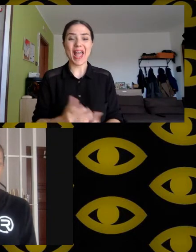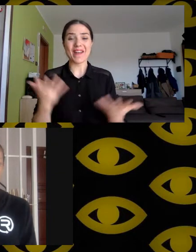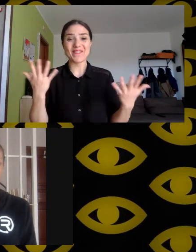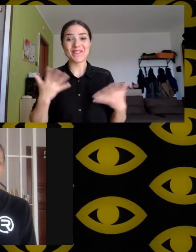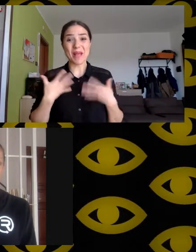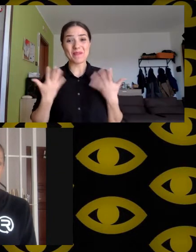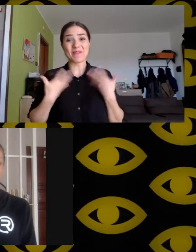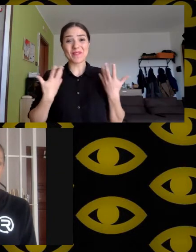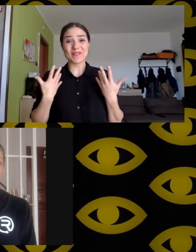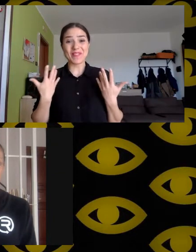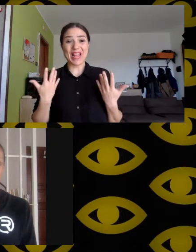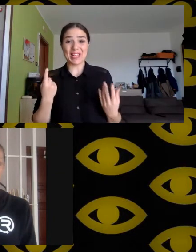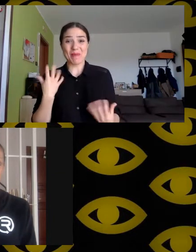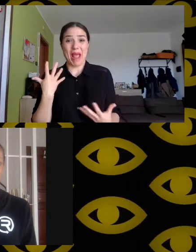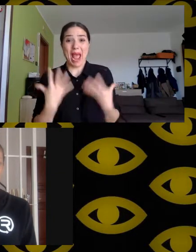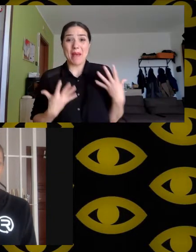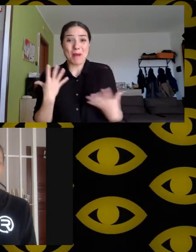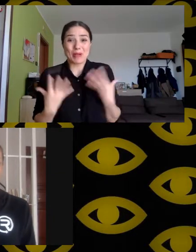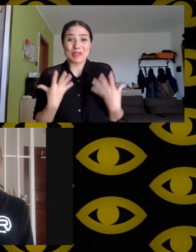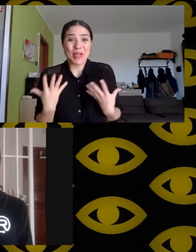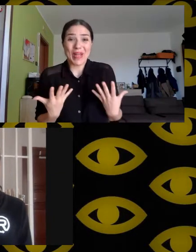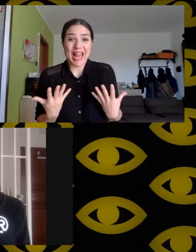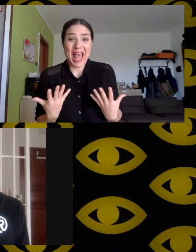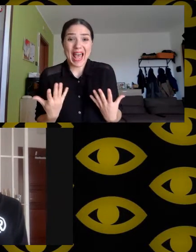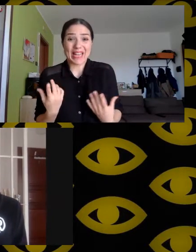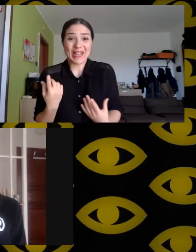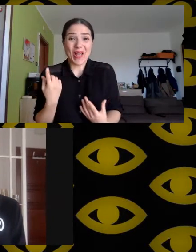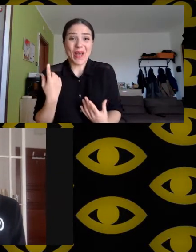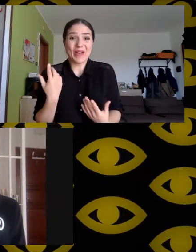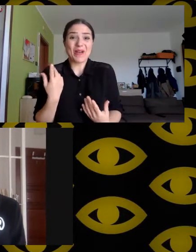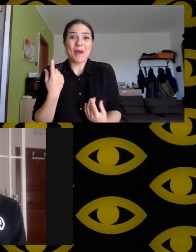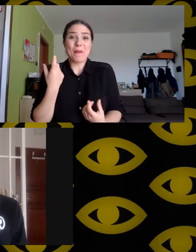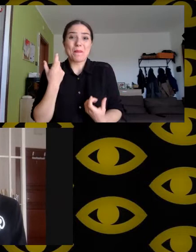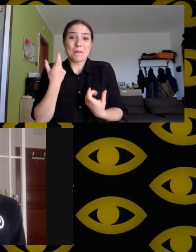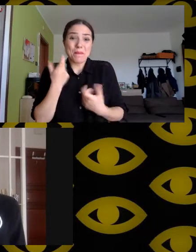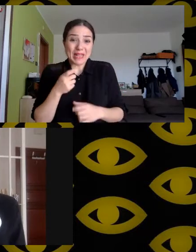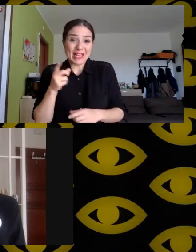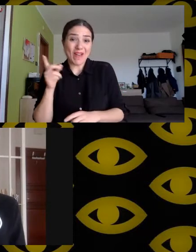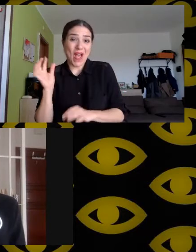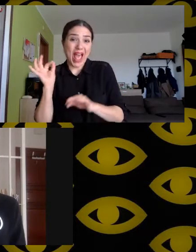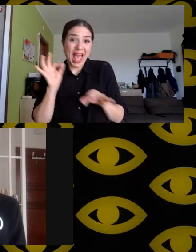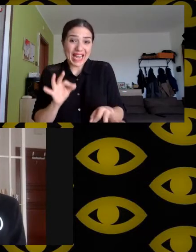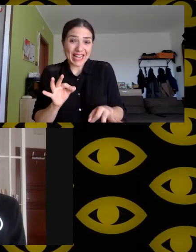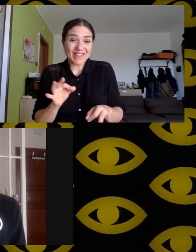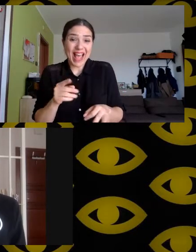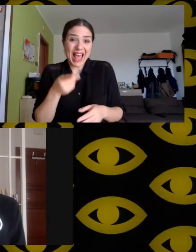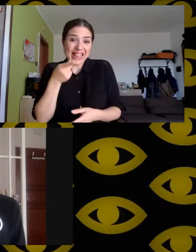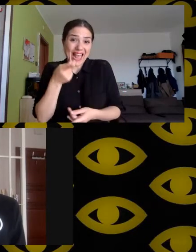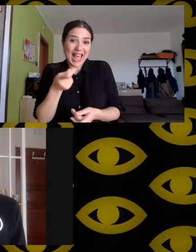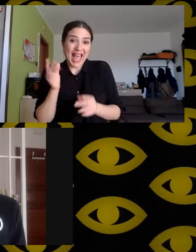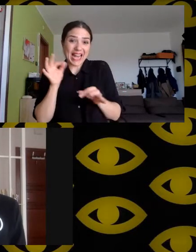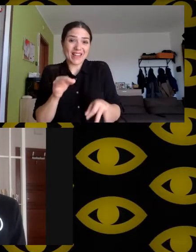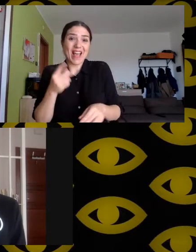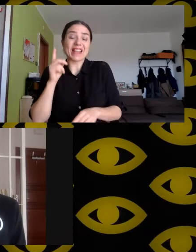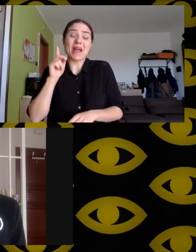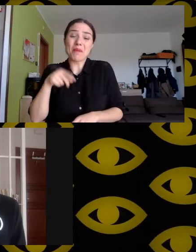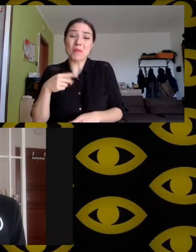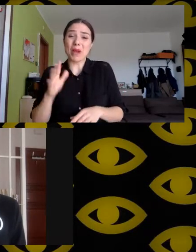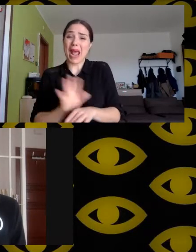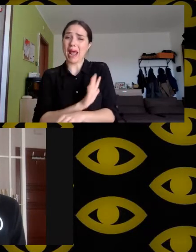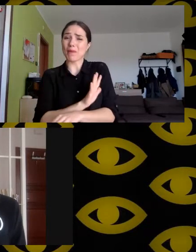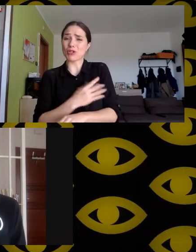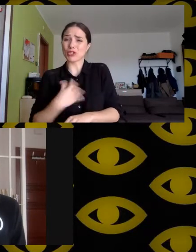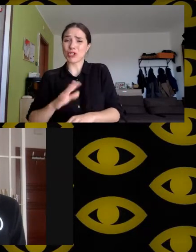veramente molto molto emozionato, ma sono emozionato non solo perché abbiamo qui te, ma perché l'emozione della canzone che abbiamo appena